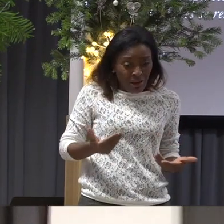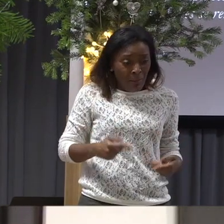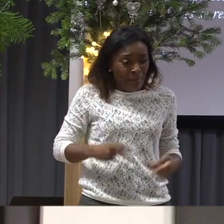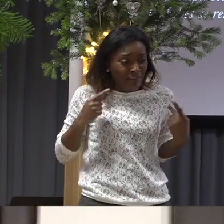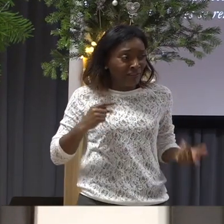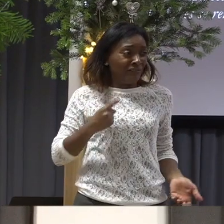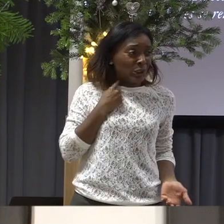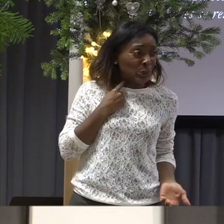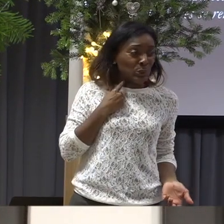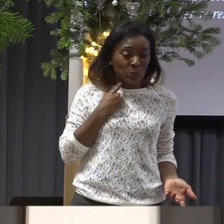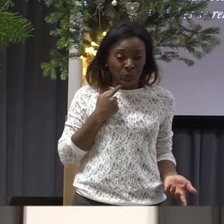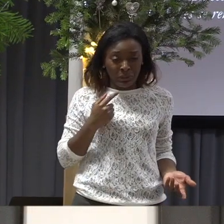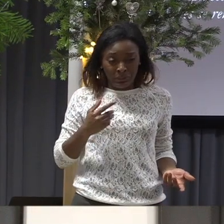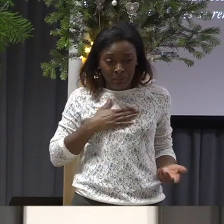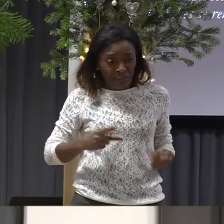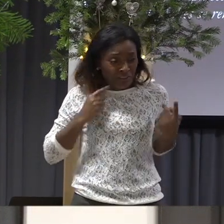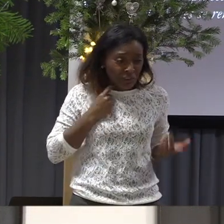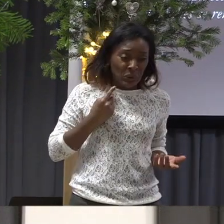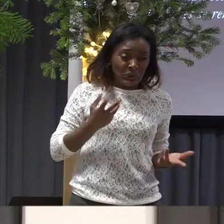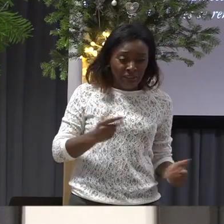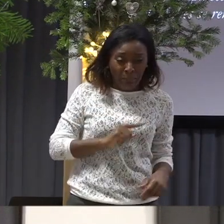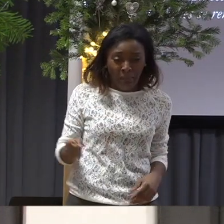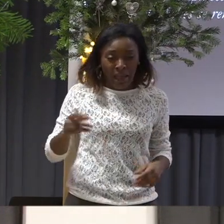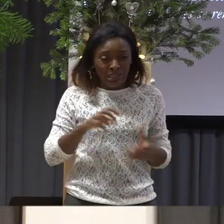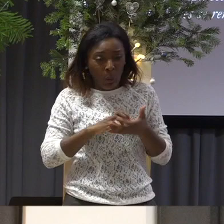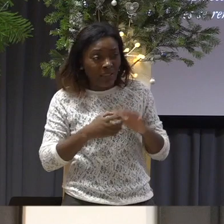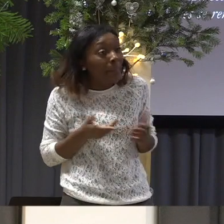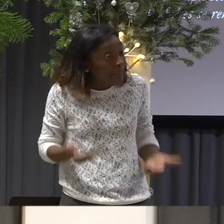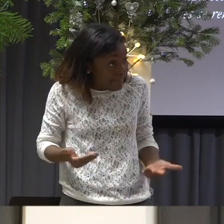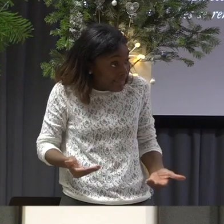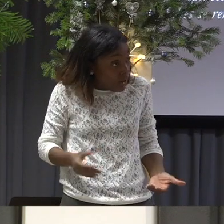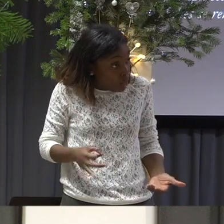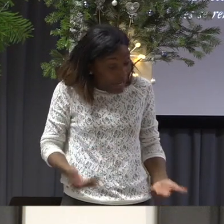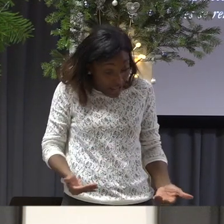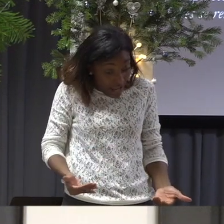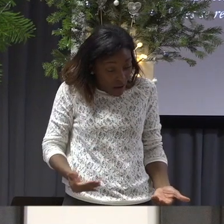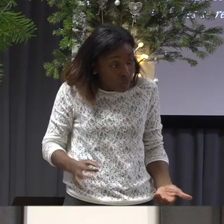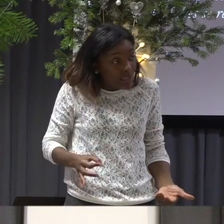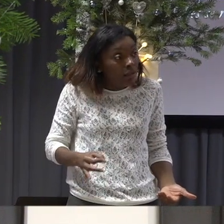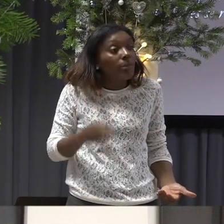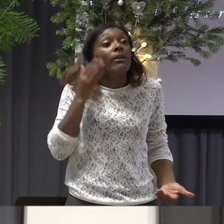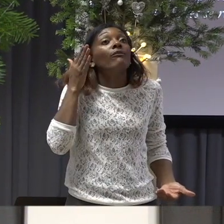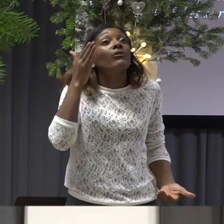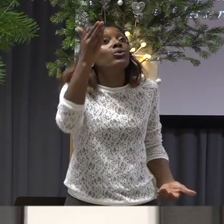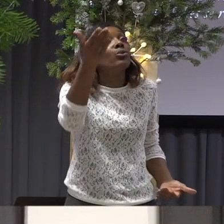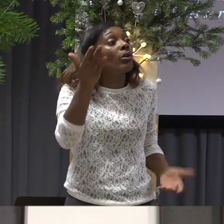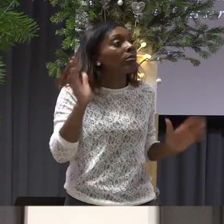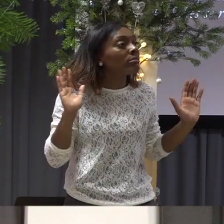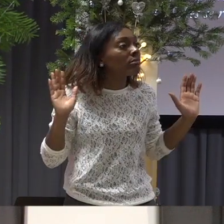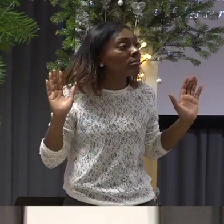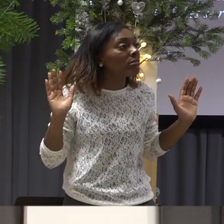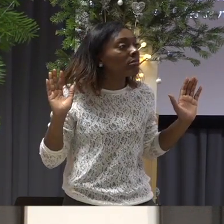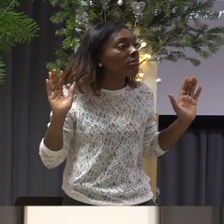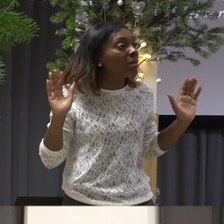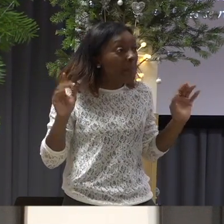c'est compliqué. Non, ça c'est dans le présent que c'est comme ça. L'avenir ne dit pas qu'il sera